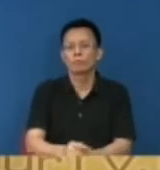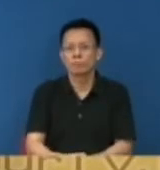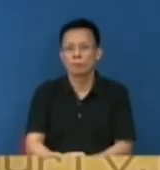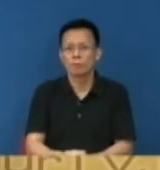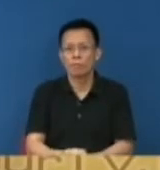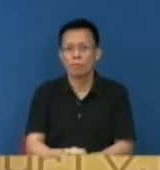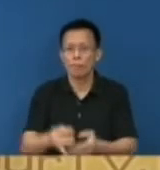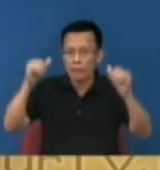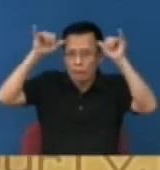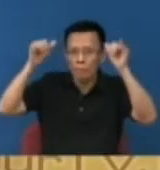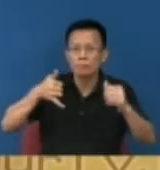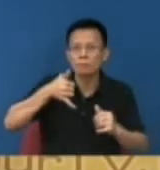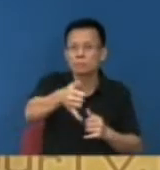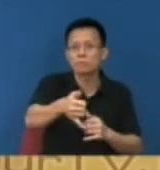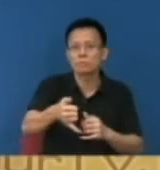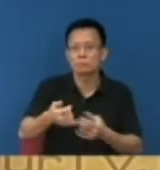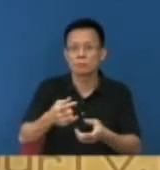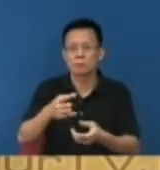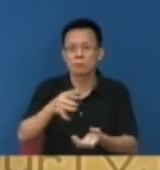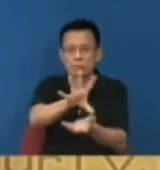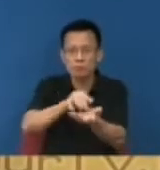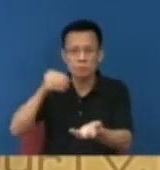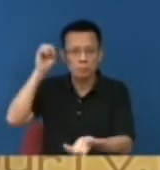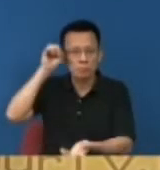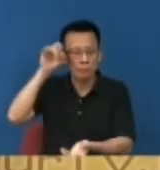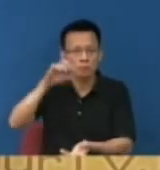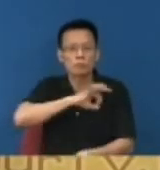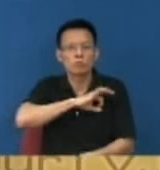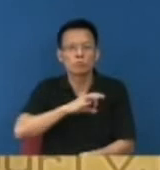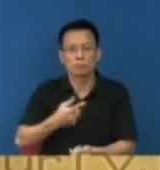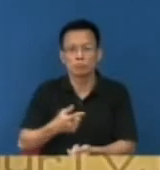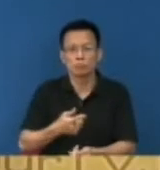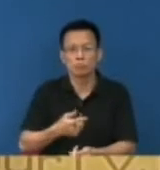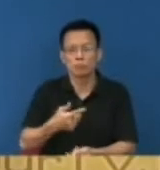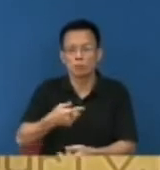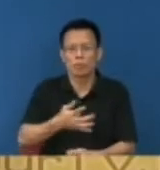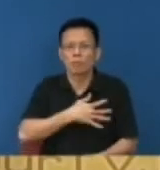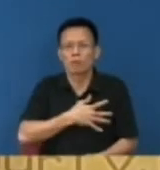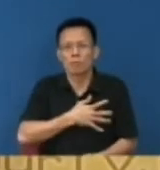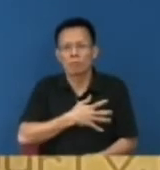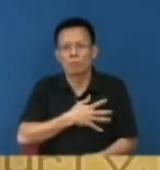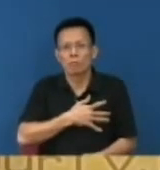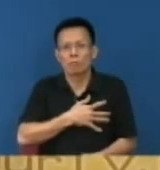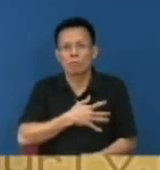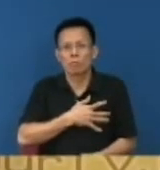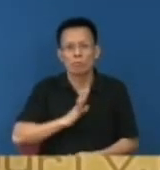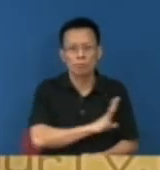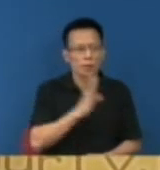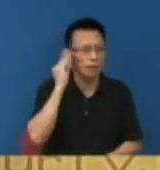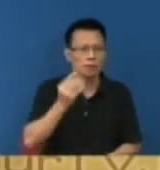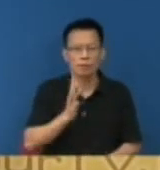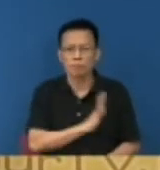這個諮詢會場上面怕得要死，偏聽偏信，